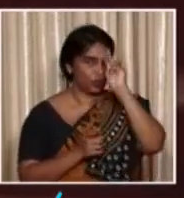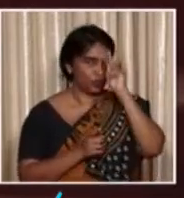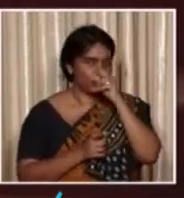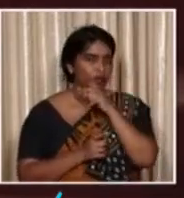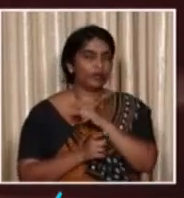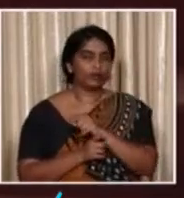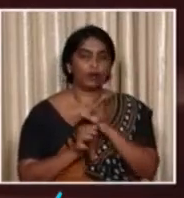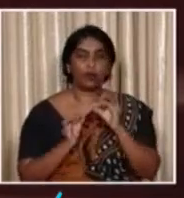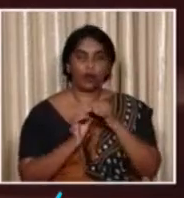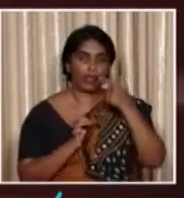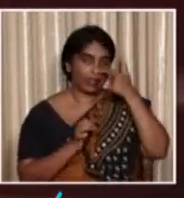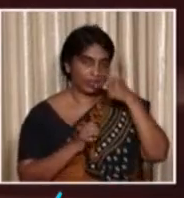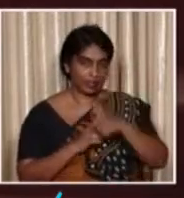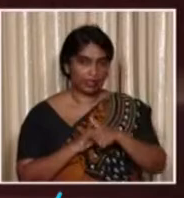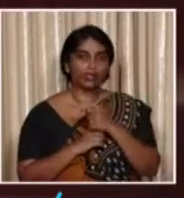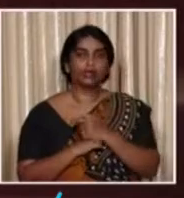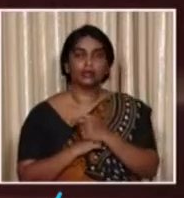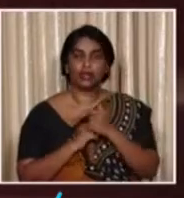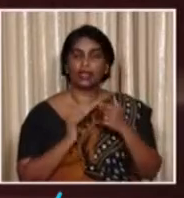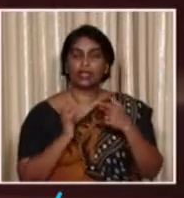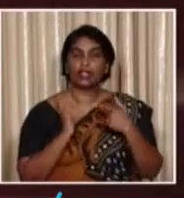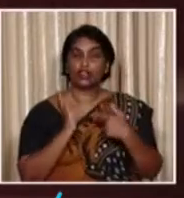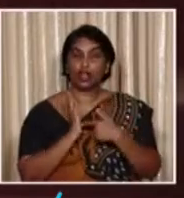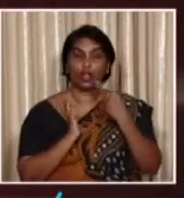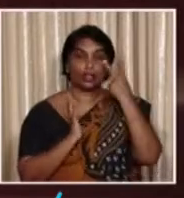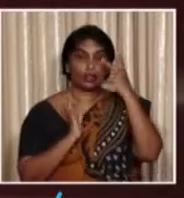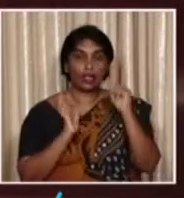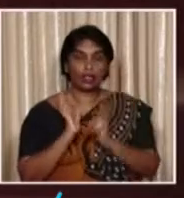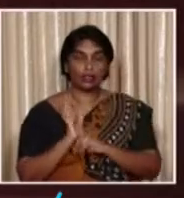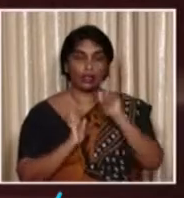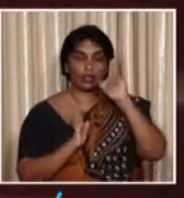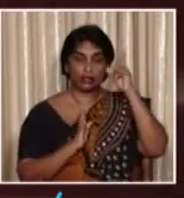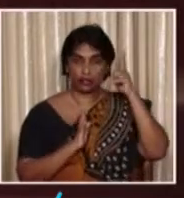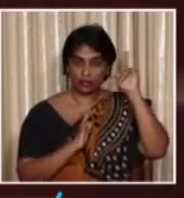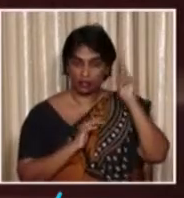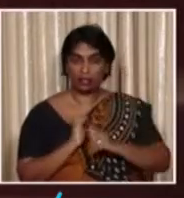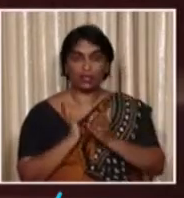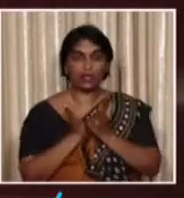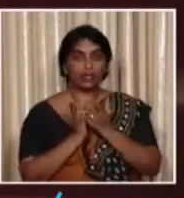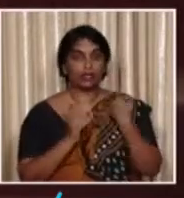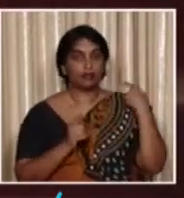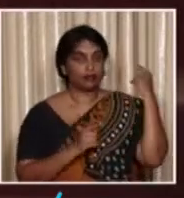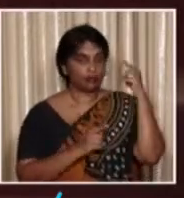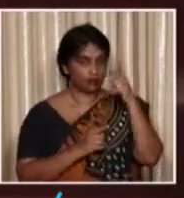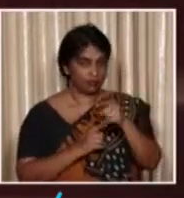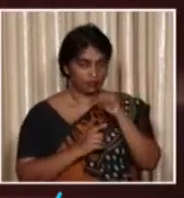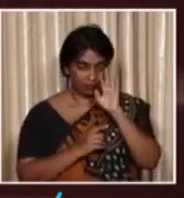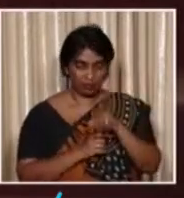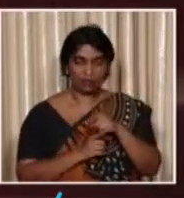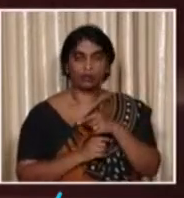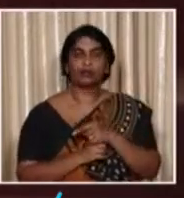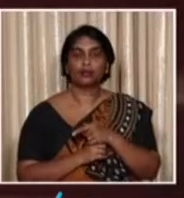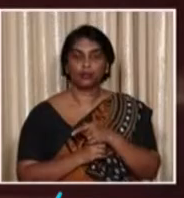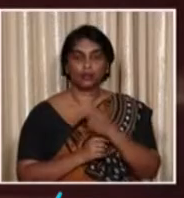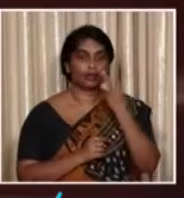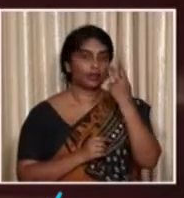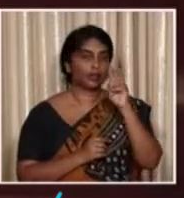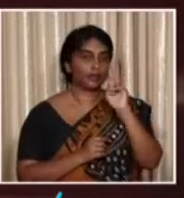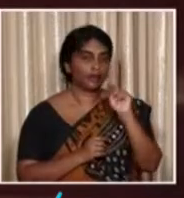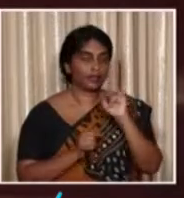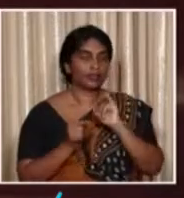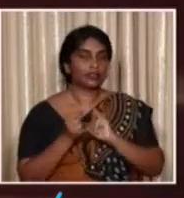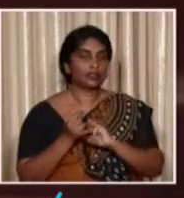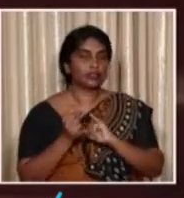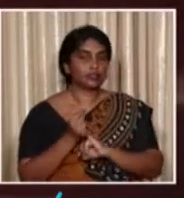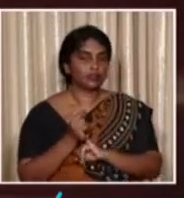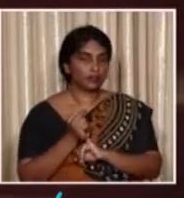සිට බොරතෙල් නැත්නම් ක්‍රූඩ් ඔයිල් ටොන් 270,000ක් රැගෙන ඉන්දියාව වෙත ගමන් කරමින් සිටියේදී 2020